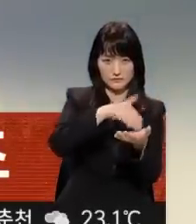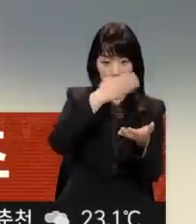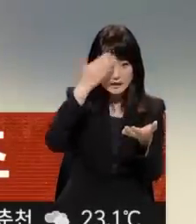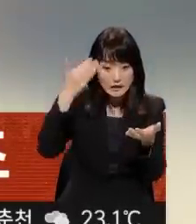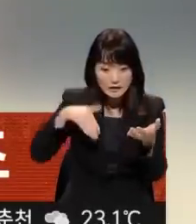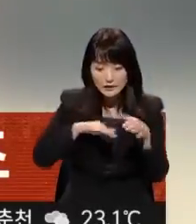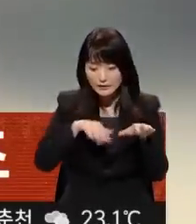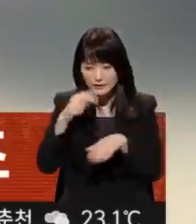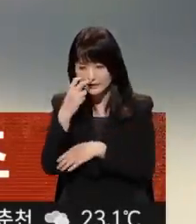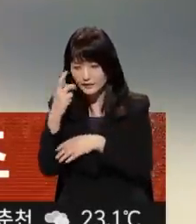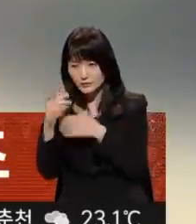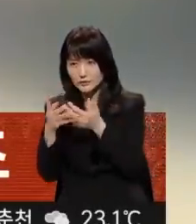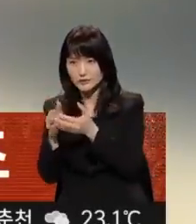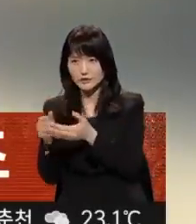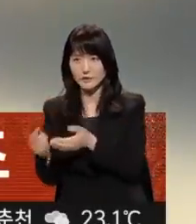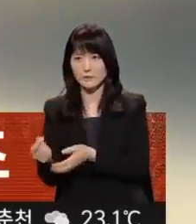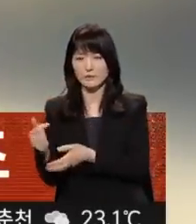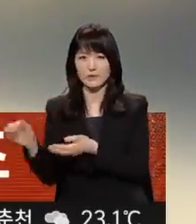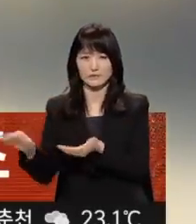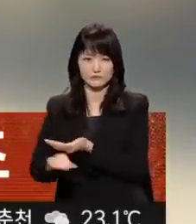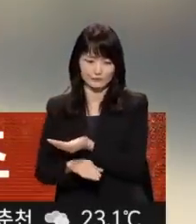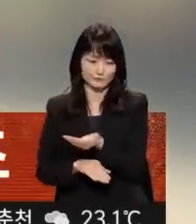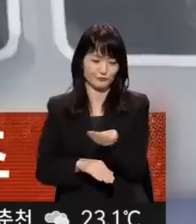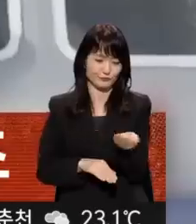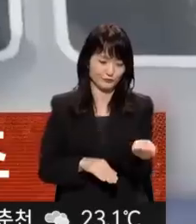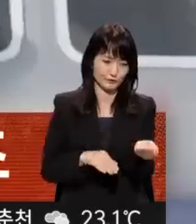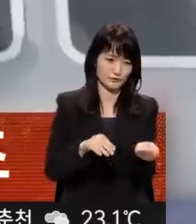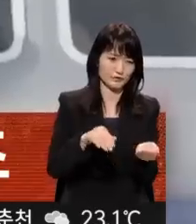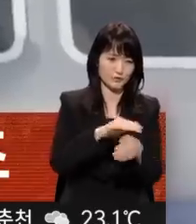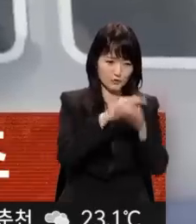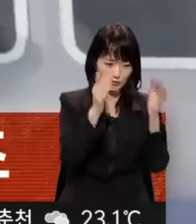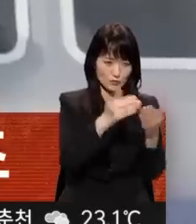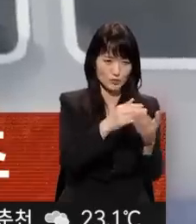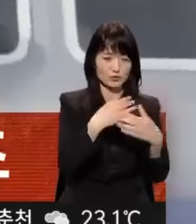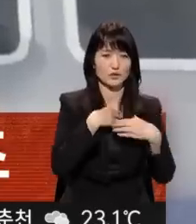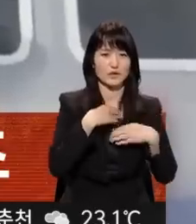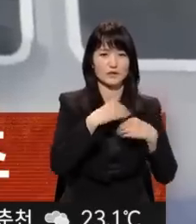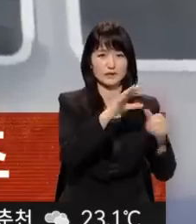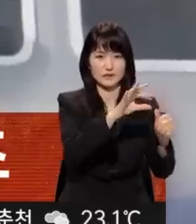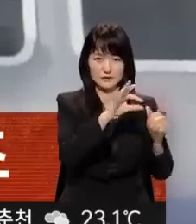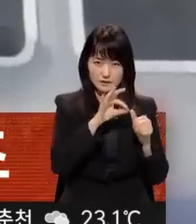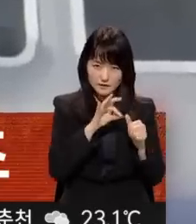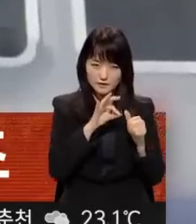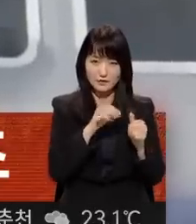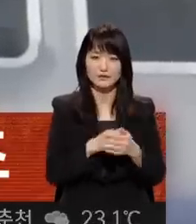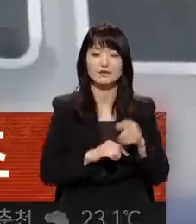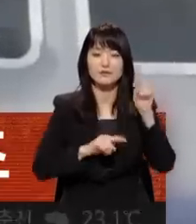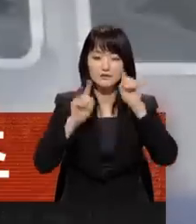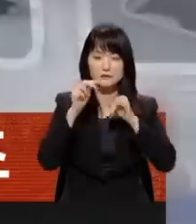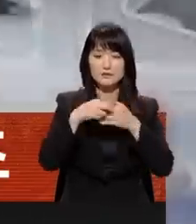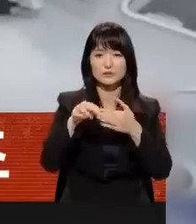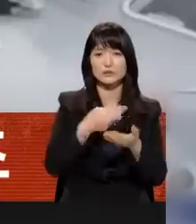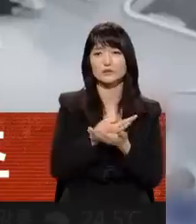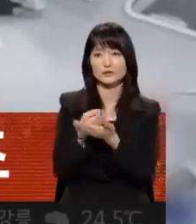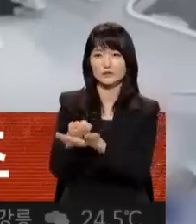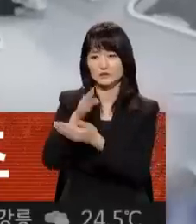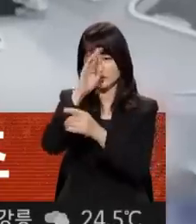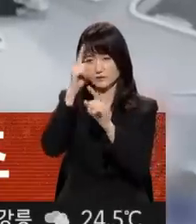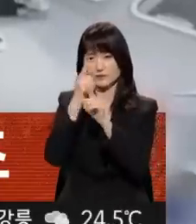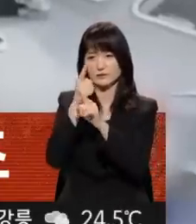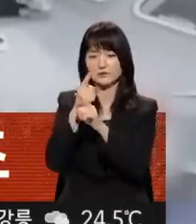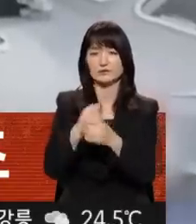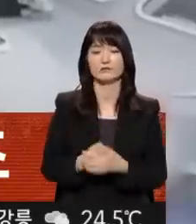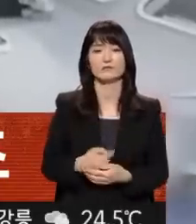다행히도 해양경비대의 발빠른 출동으로 전원이 안전하게 구조가 됐습니다. 부상자들은 바로 병원으로 이송이 돼서 치료를 받았다고 합니다. 아니